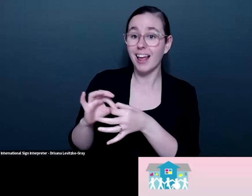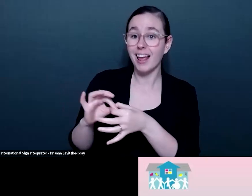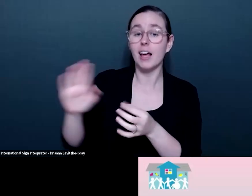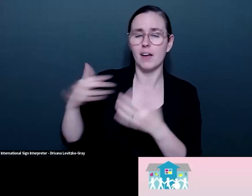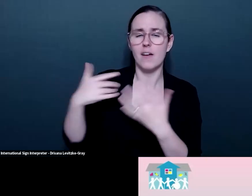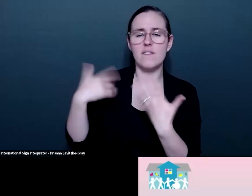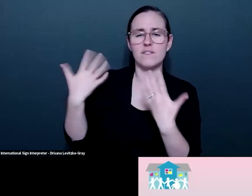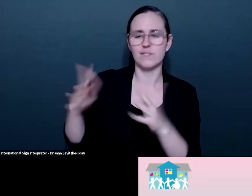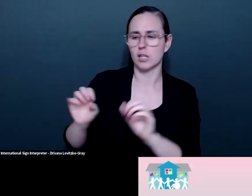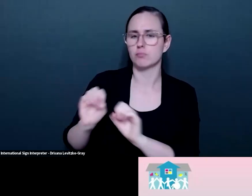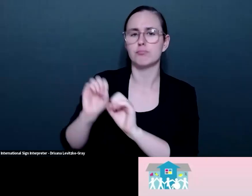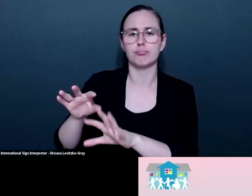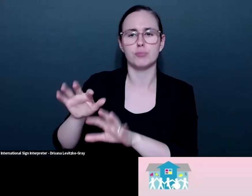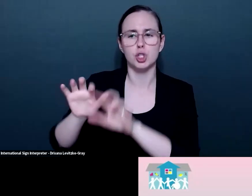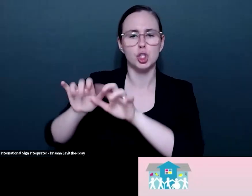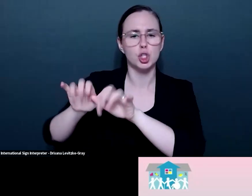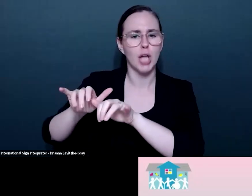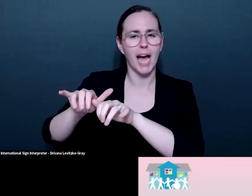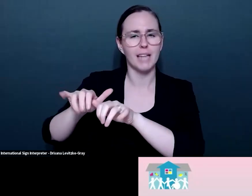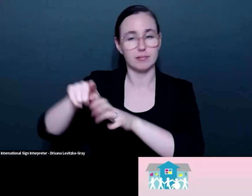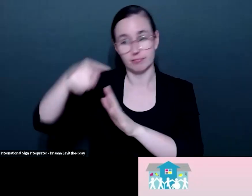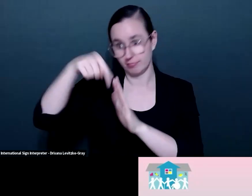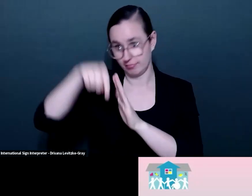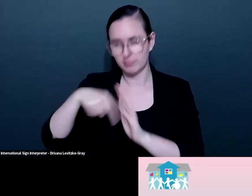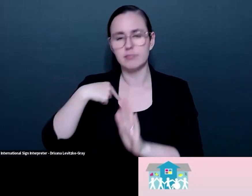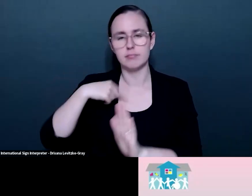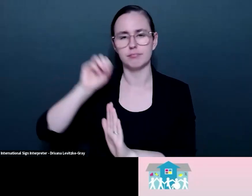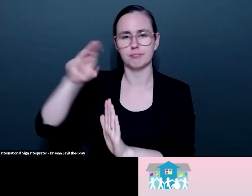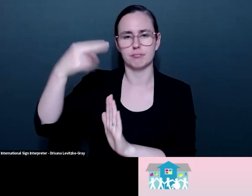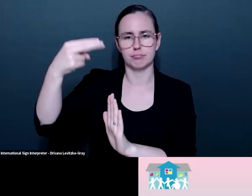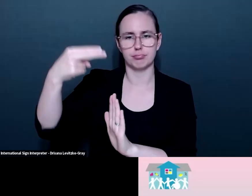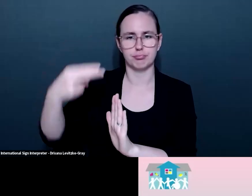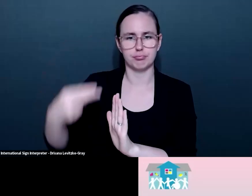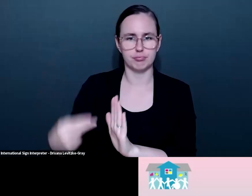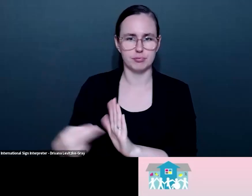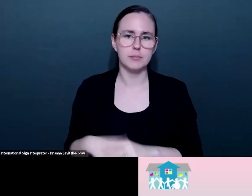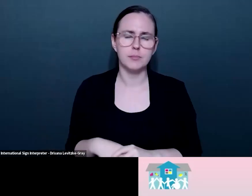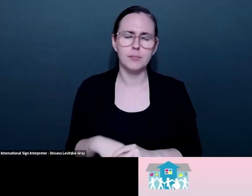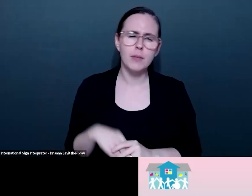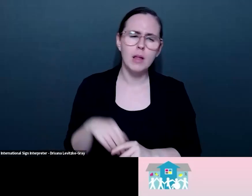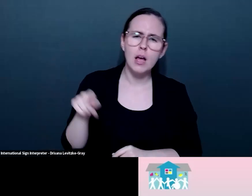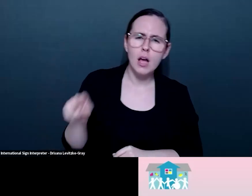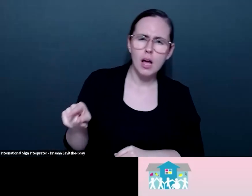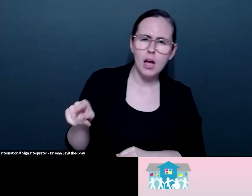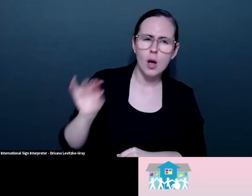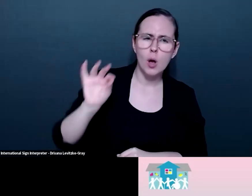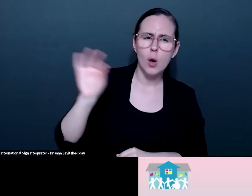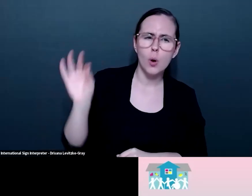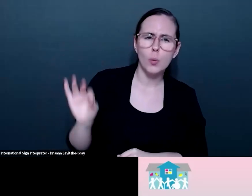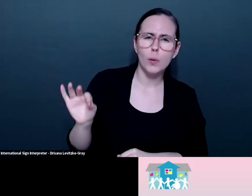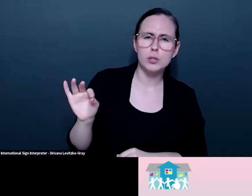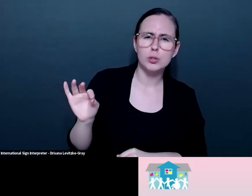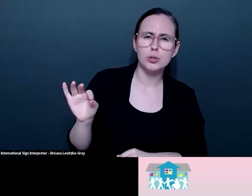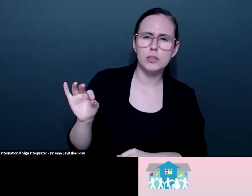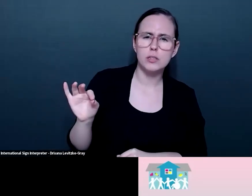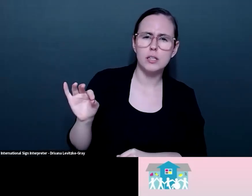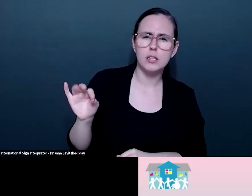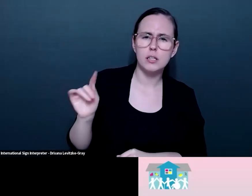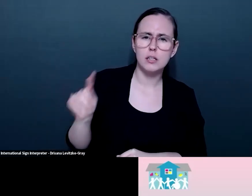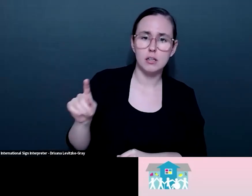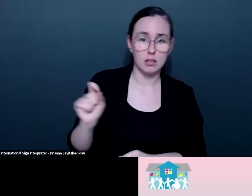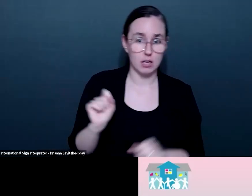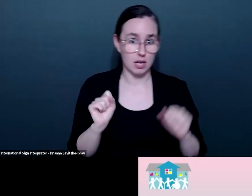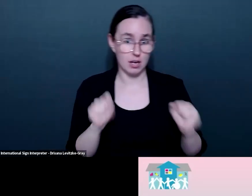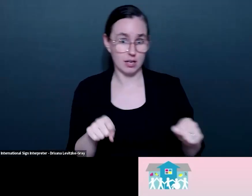une question qui a été posée. Est-ce qu'on peut incorporer dans l'entraînement des enfants dans